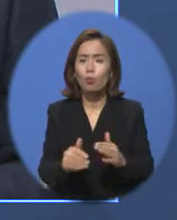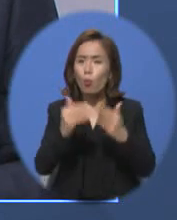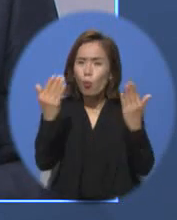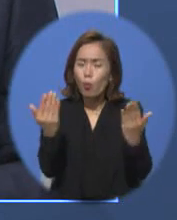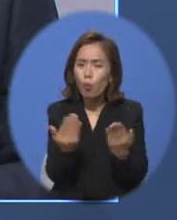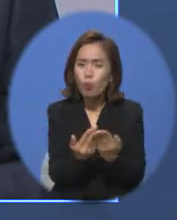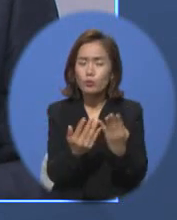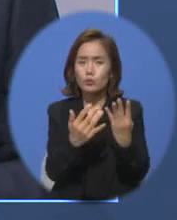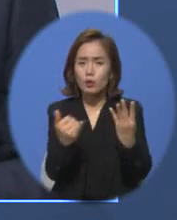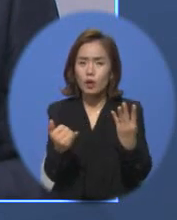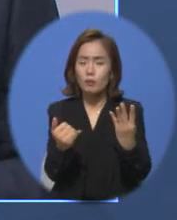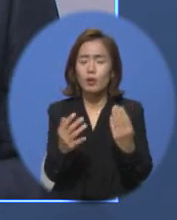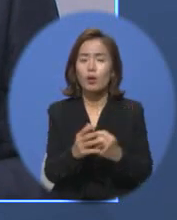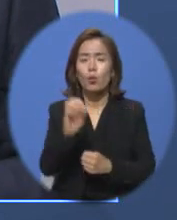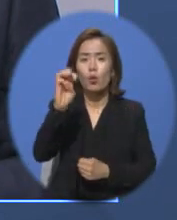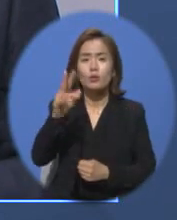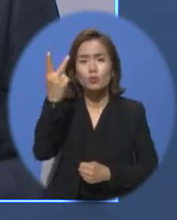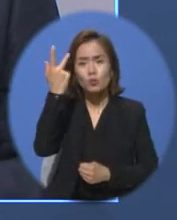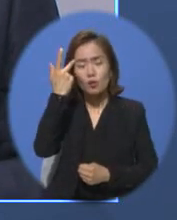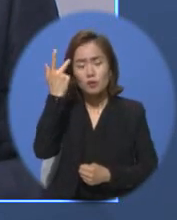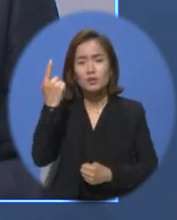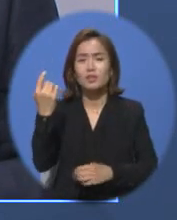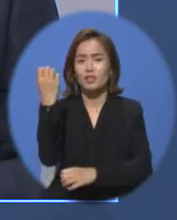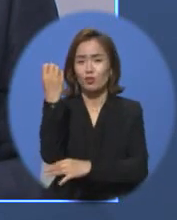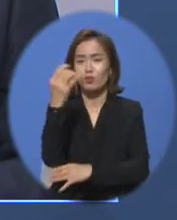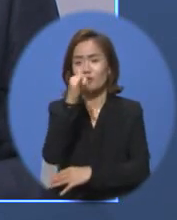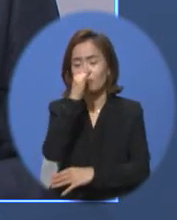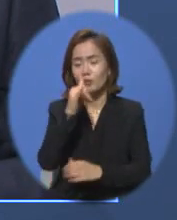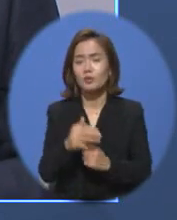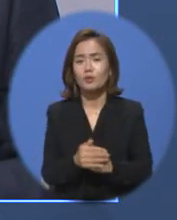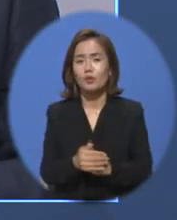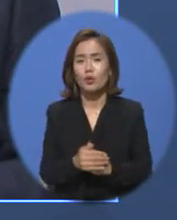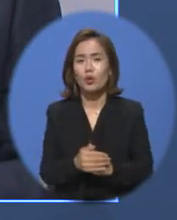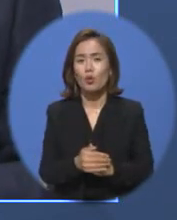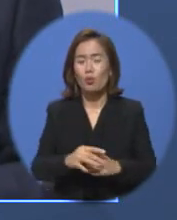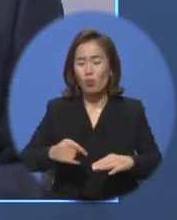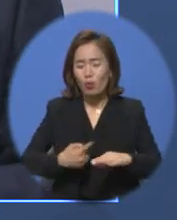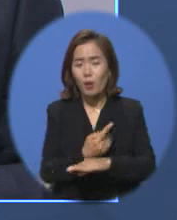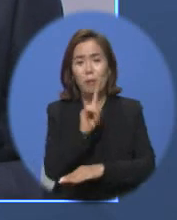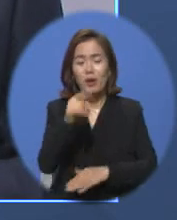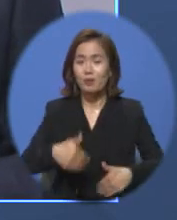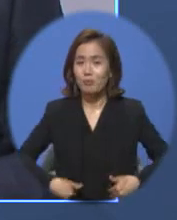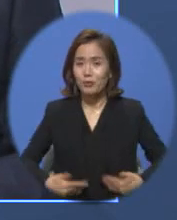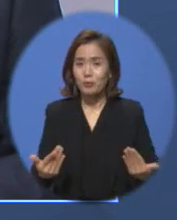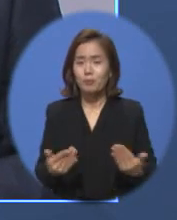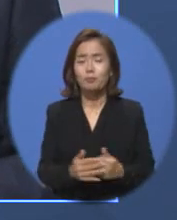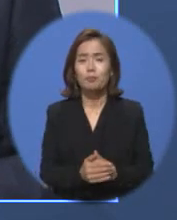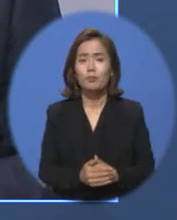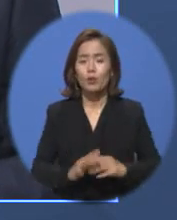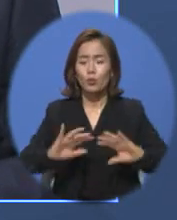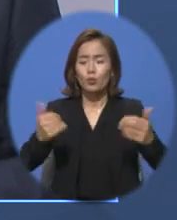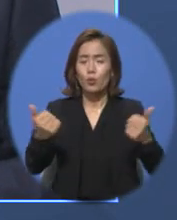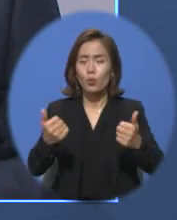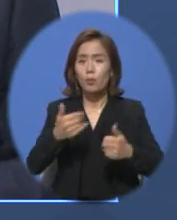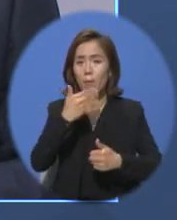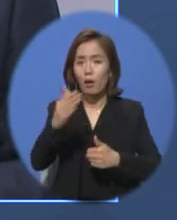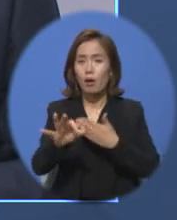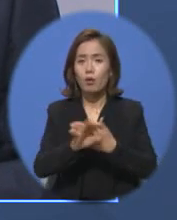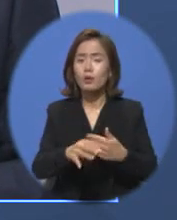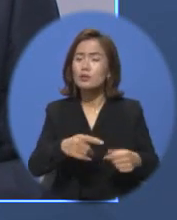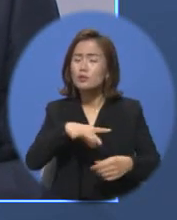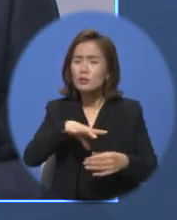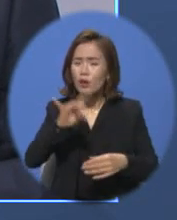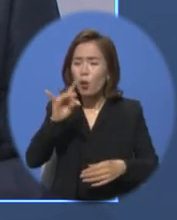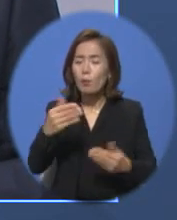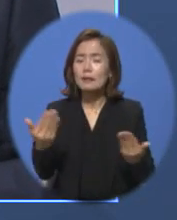은 여기에모인모든지원자들의정신적기반입니다.굳이명시적 으로언급할필요가없는것입니다.제가 국회